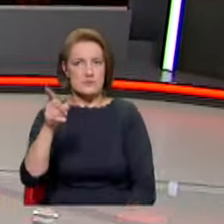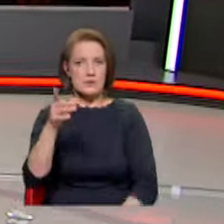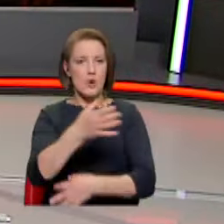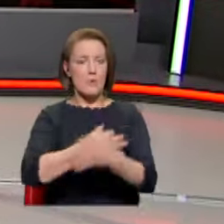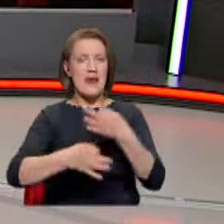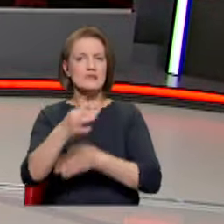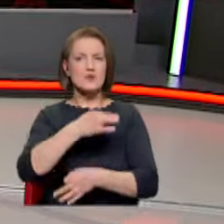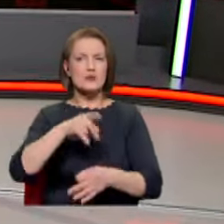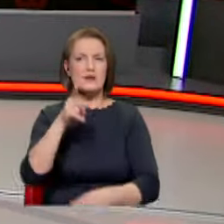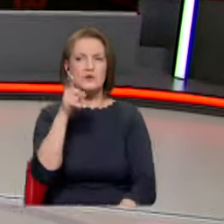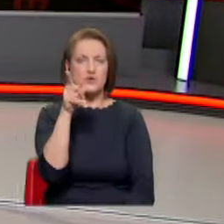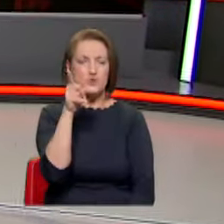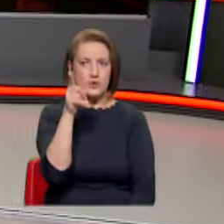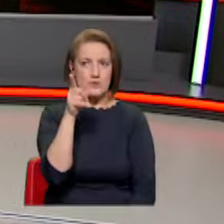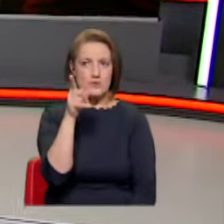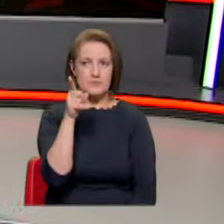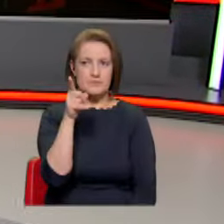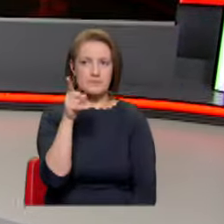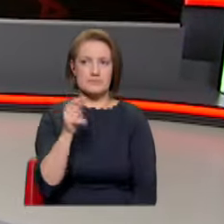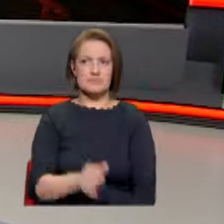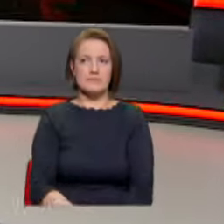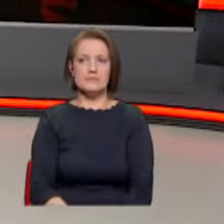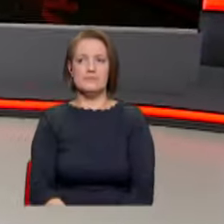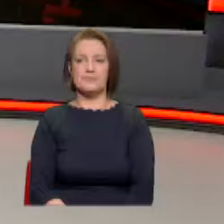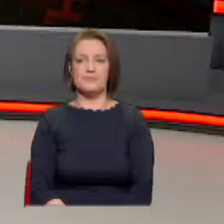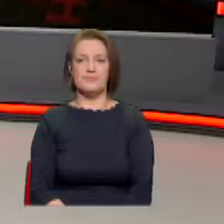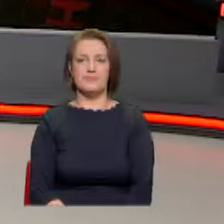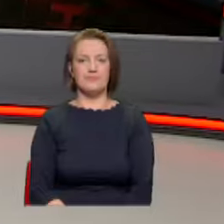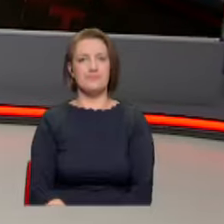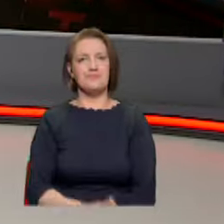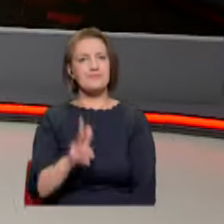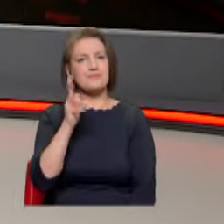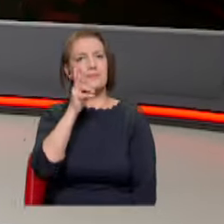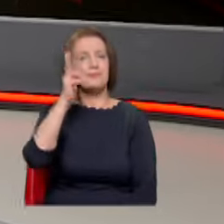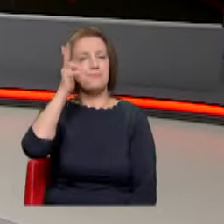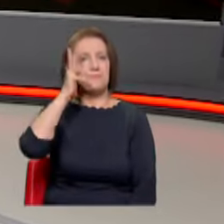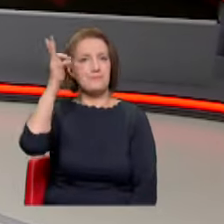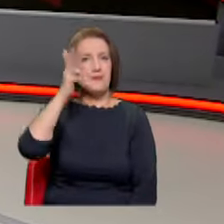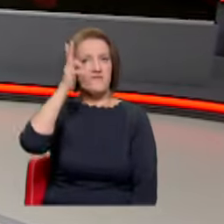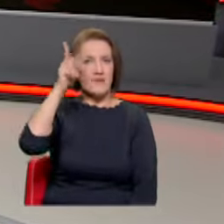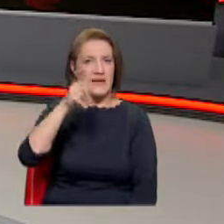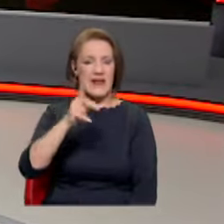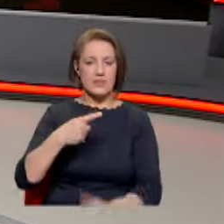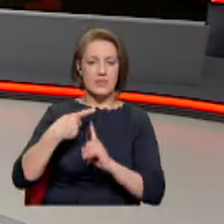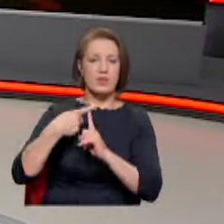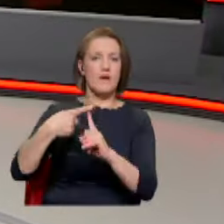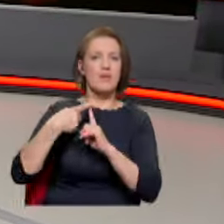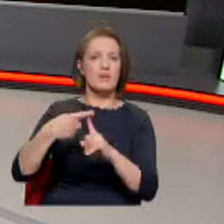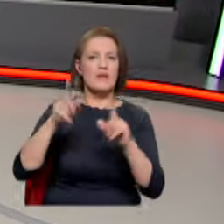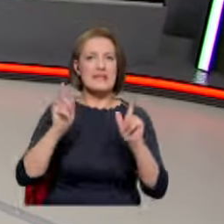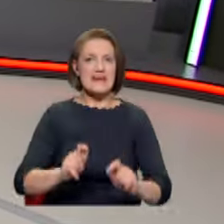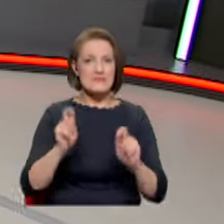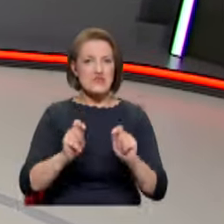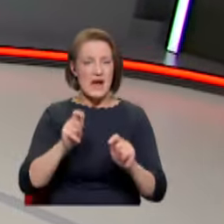operasyonlarda şu mafya figürlerinin tehdit edebileceği bir